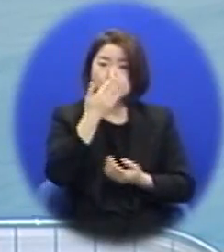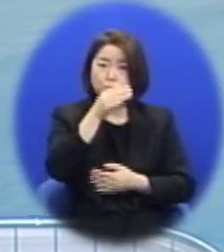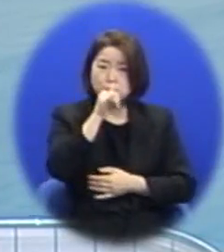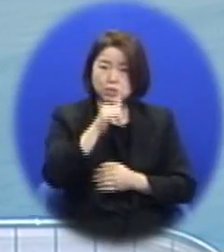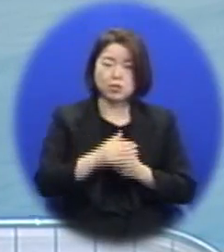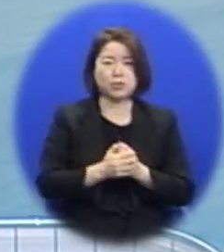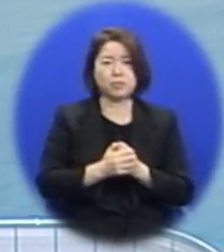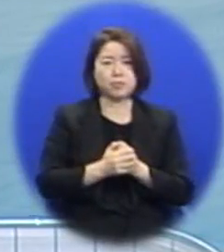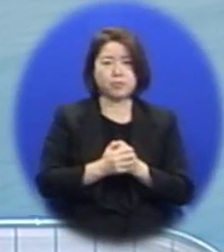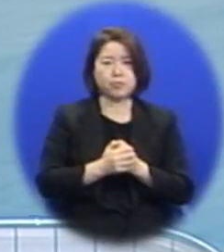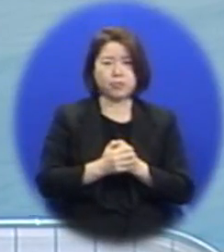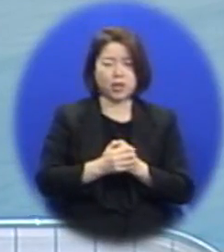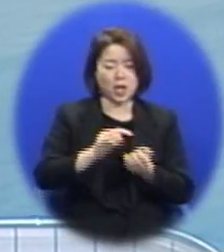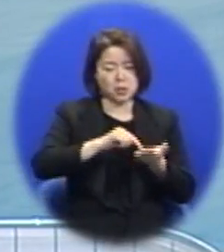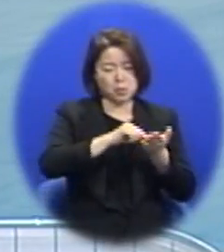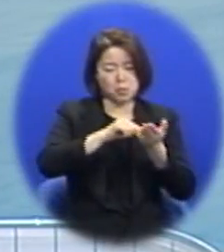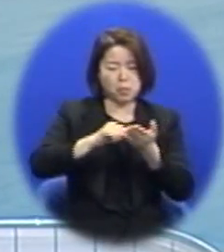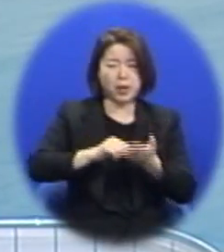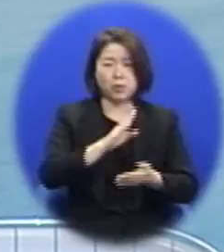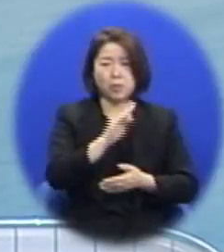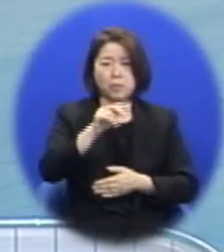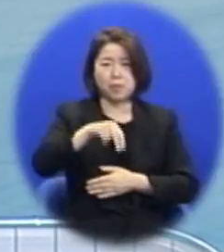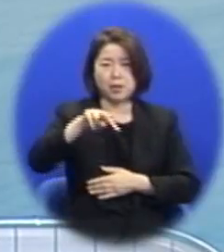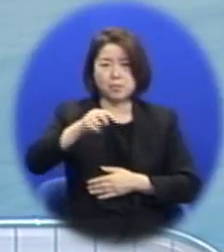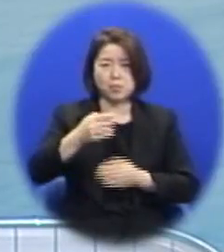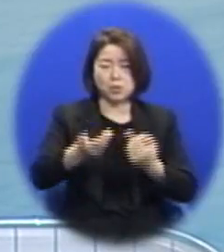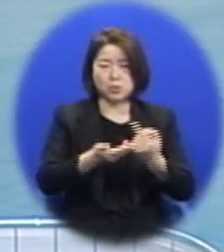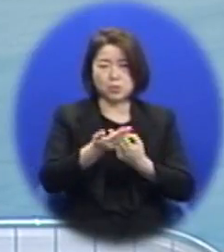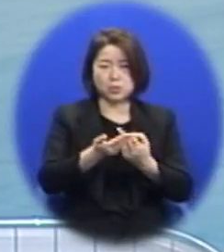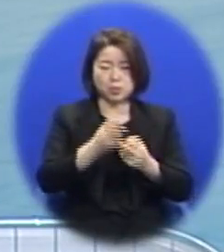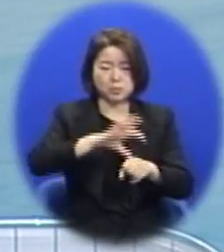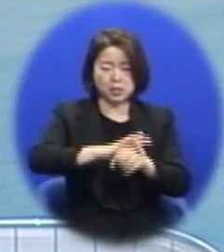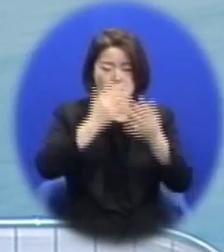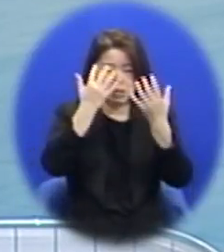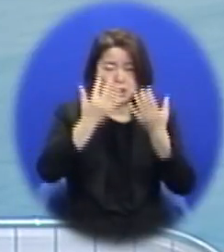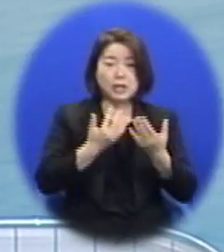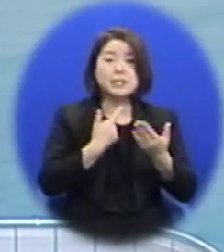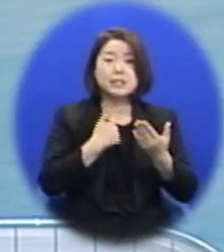외로운 밧모섬에 감옥에 갇혔던 이 사도 요한은